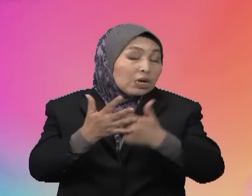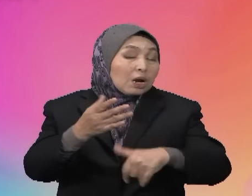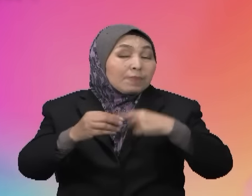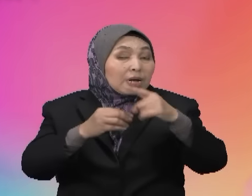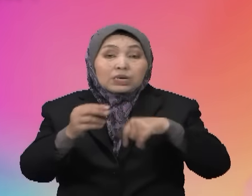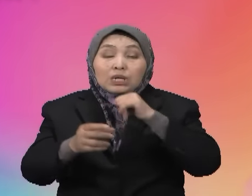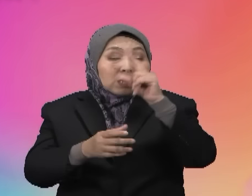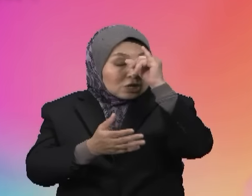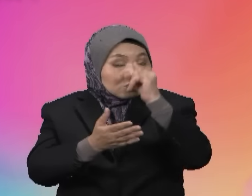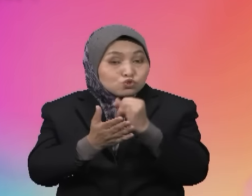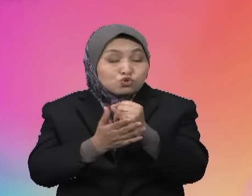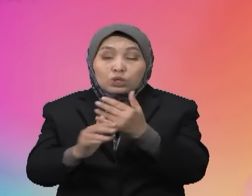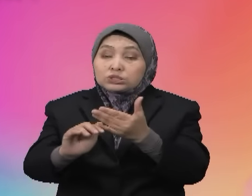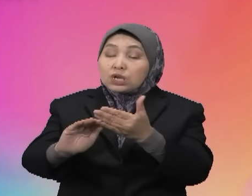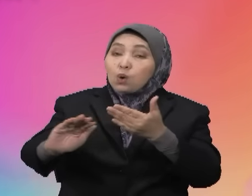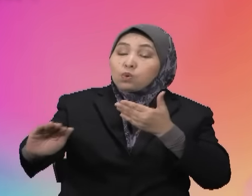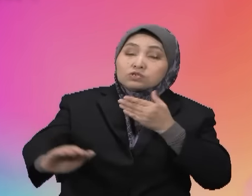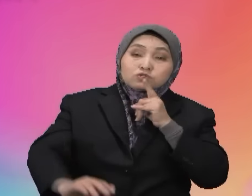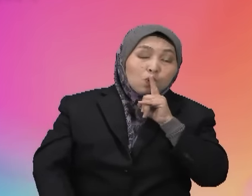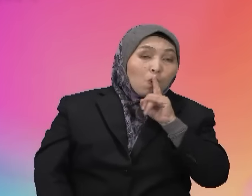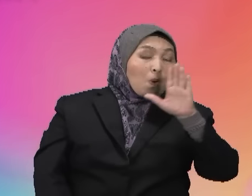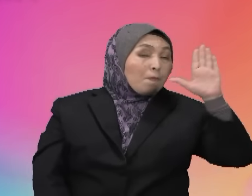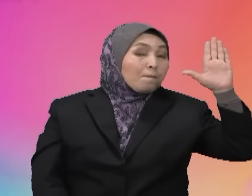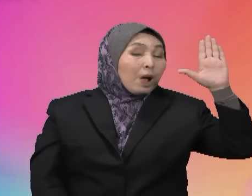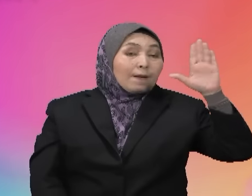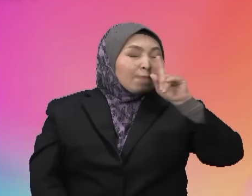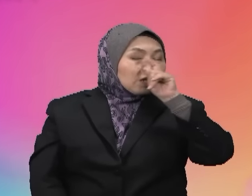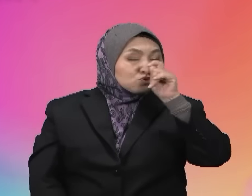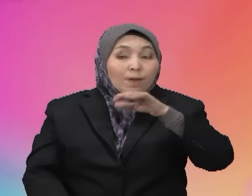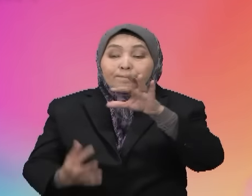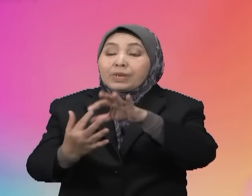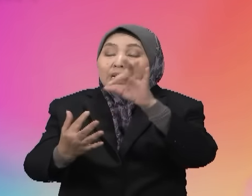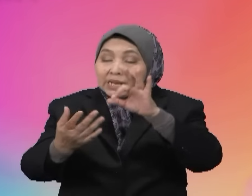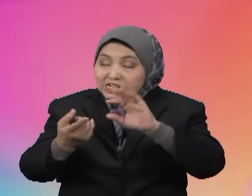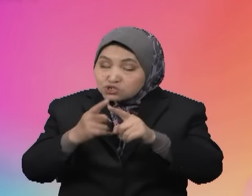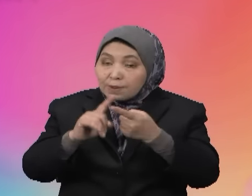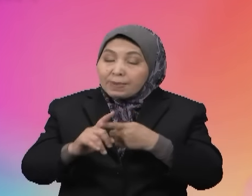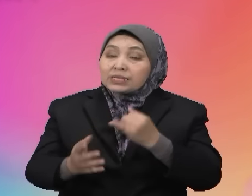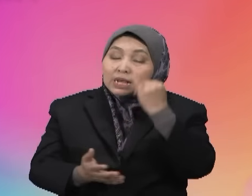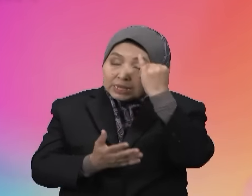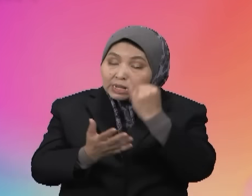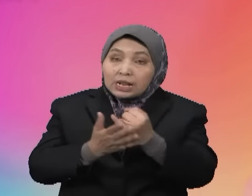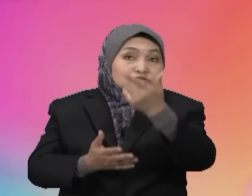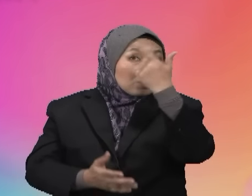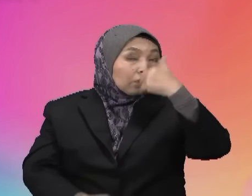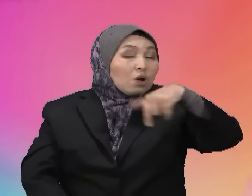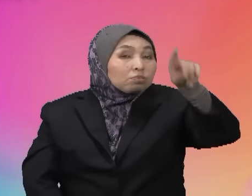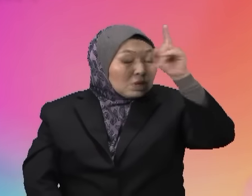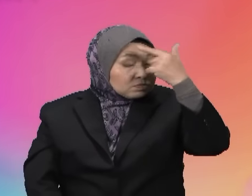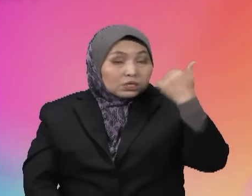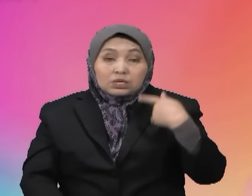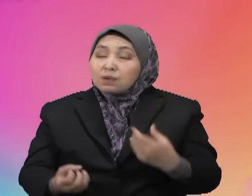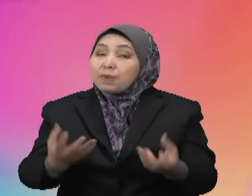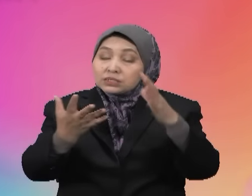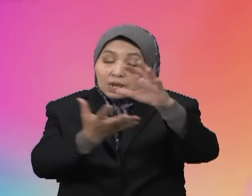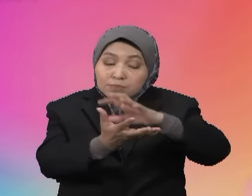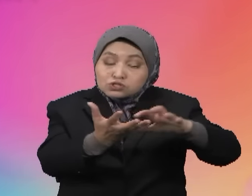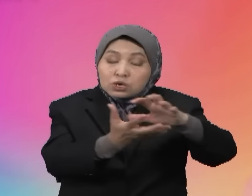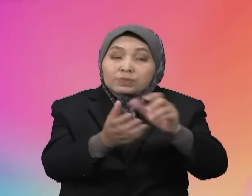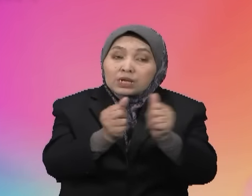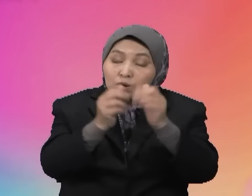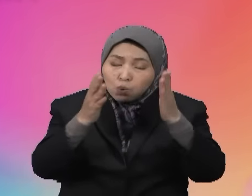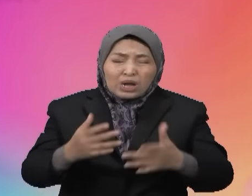jujur. Jauhi sumpah palsu dan memilih sahabat yang ikhlas kerana Allah Subhanahu Wa Taala. Kerana apabila kita banyak bercampur dengan orang yang